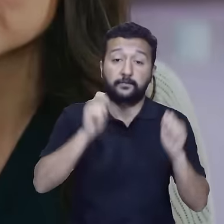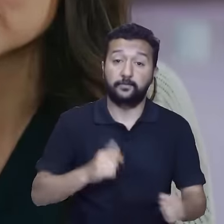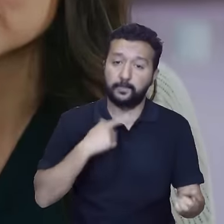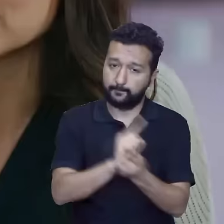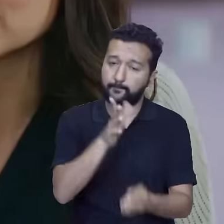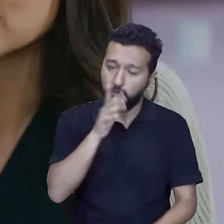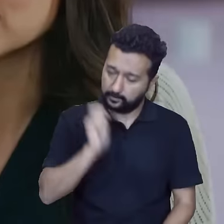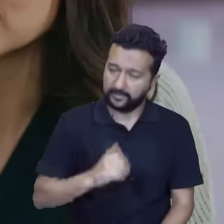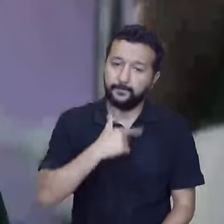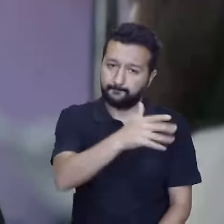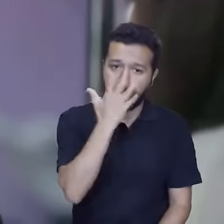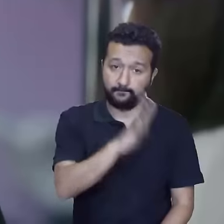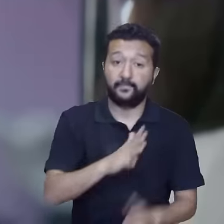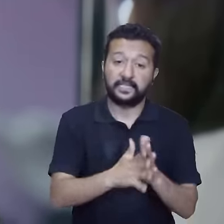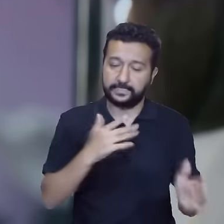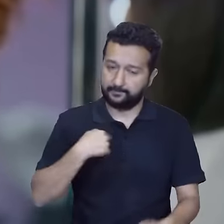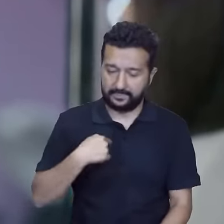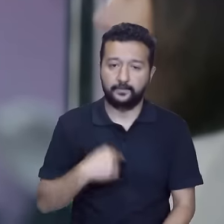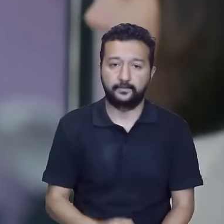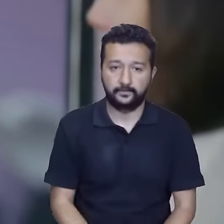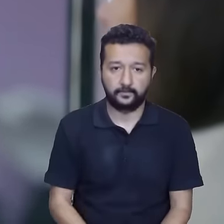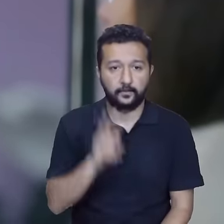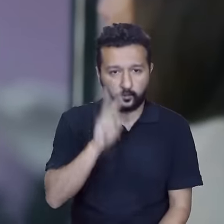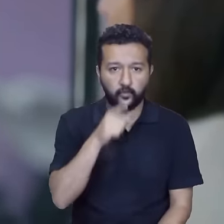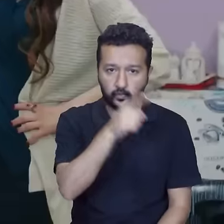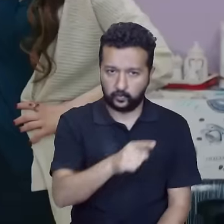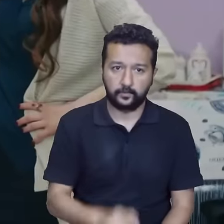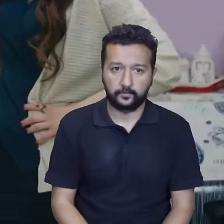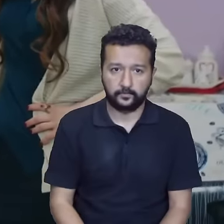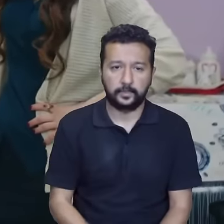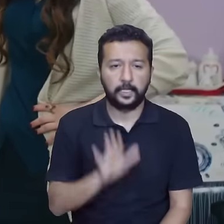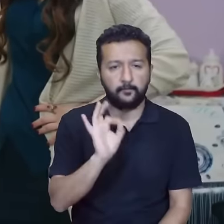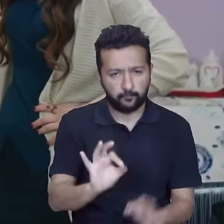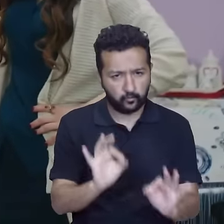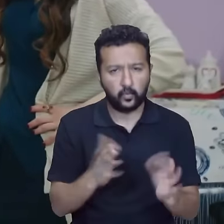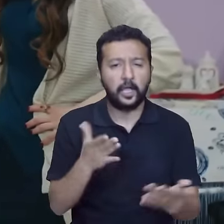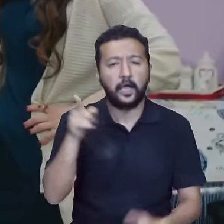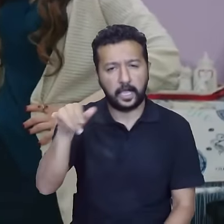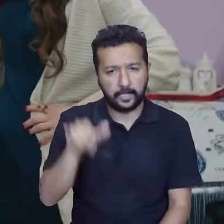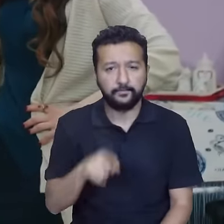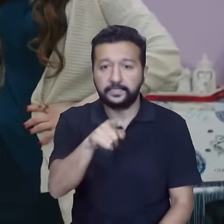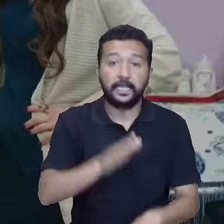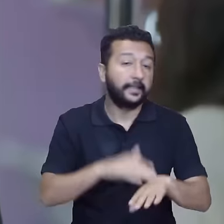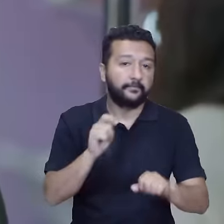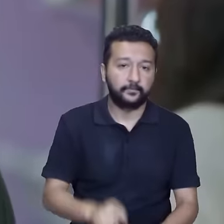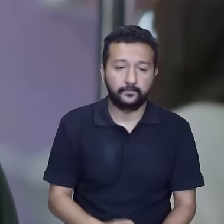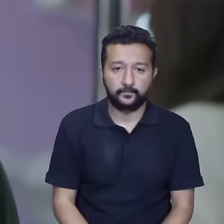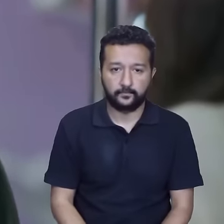Ama ben biliyorum ona yapacağımı. Sıra bende. Görecek o gününü. Ya tabii mutlaka hak etmiştir de sen ne